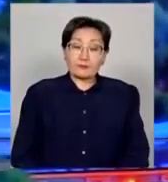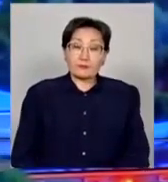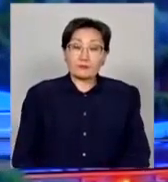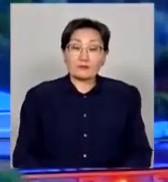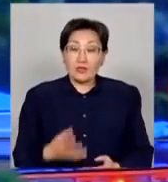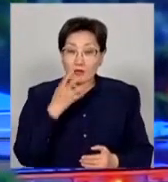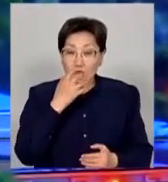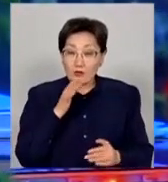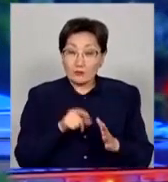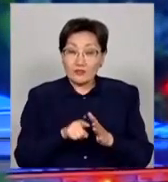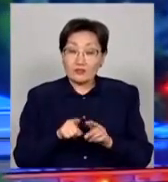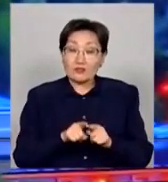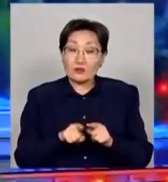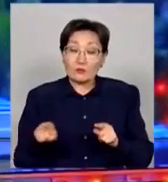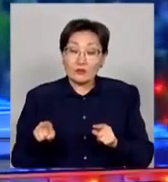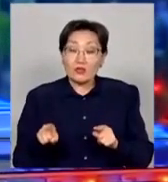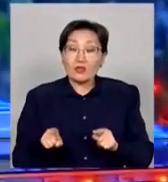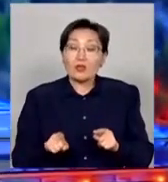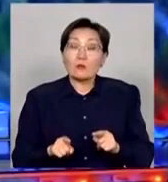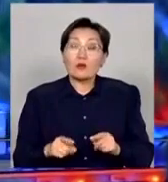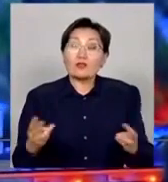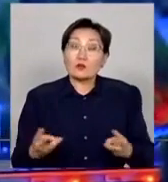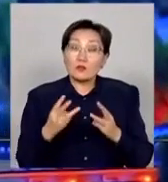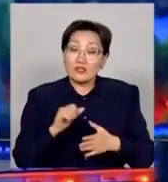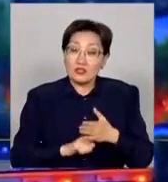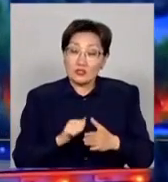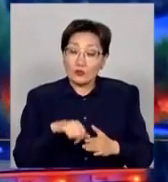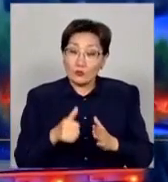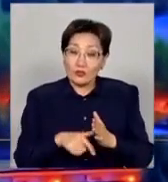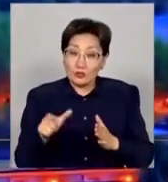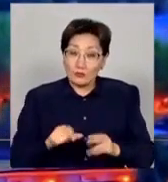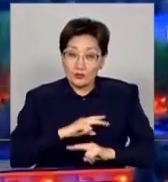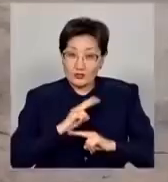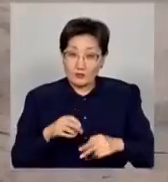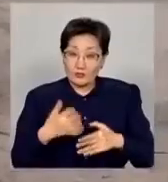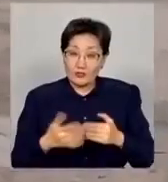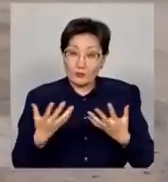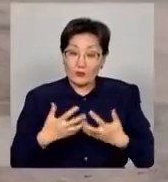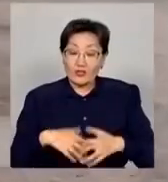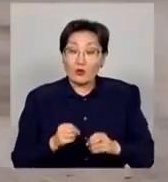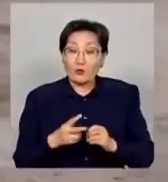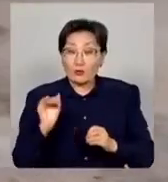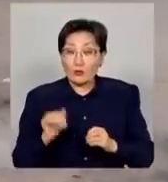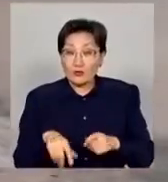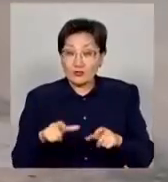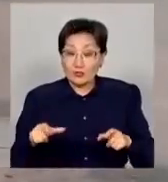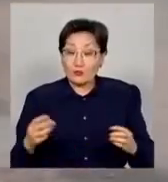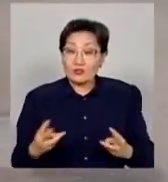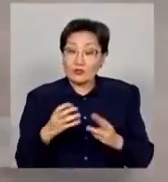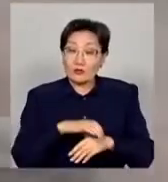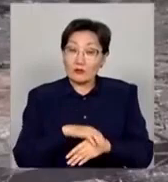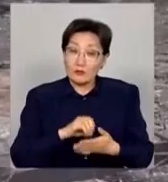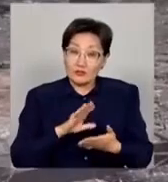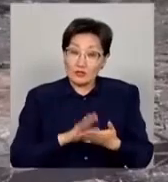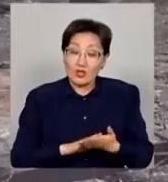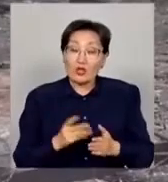Биыл жылыту маусымы басталғалы бері тілсіз жаудан 16 адам қаза тапты. Шалпы, жыл сайын елде орташа есеппен 12 мыңнан астам өрт болып, оның